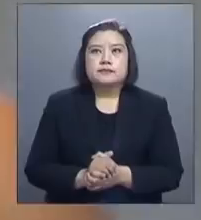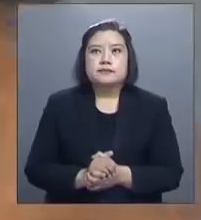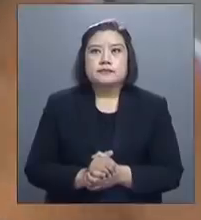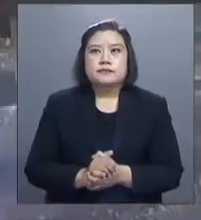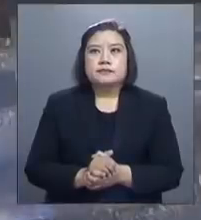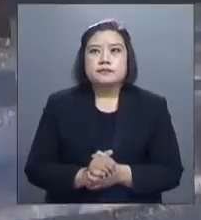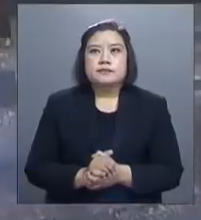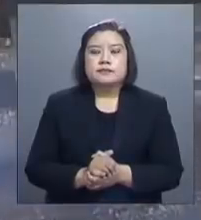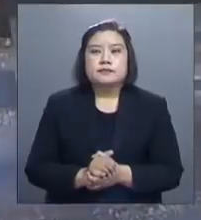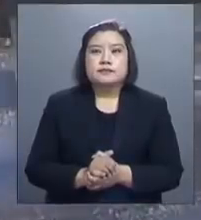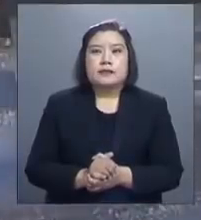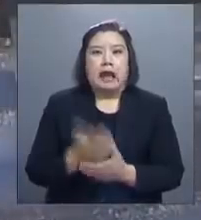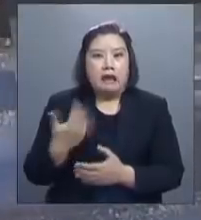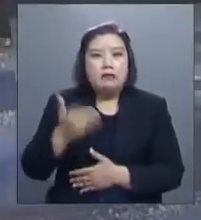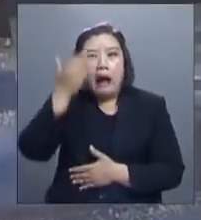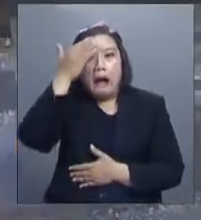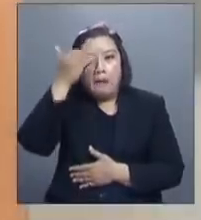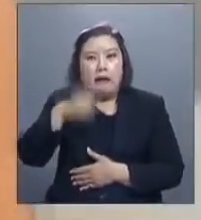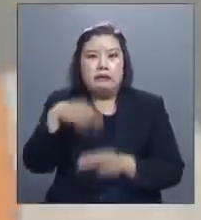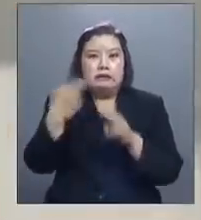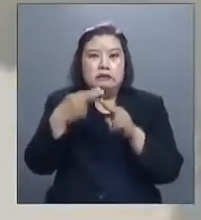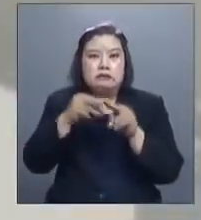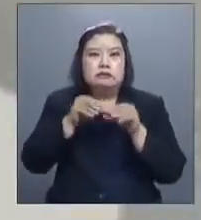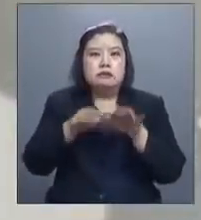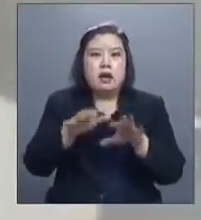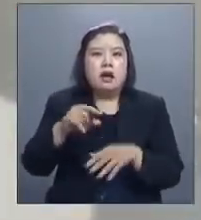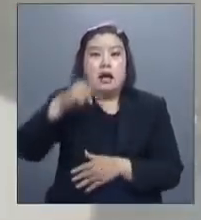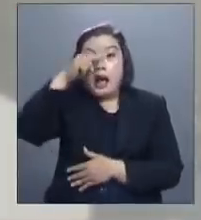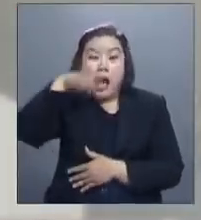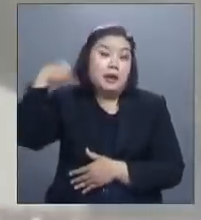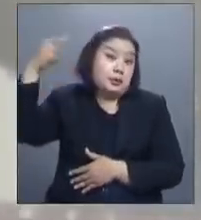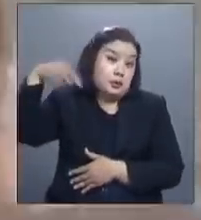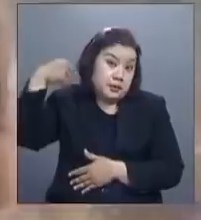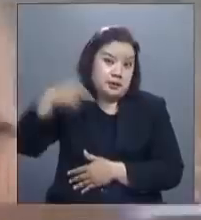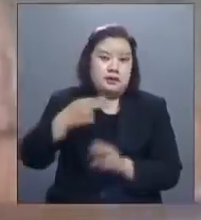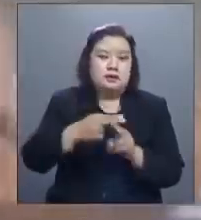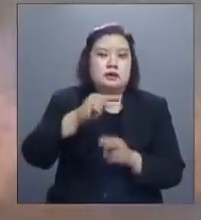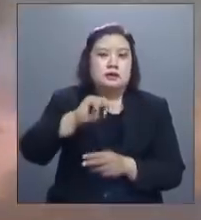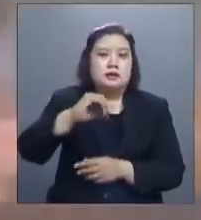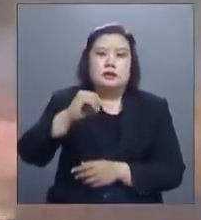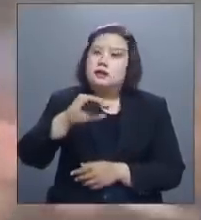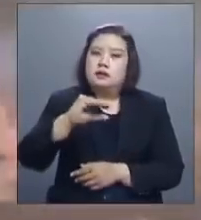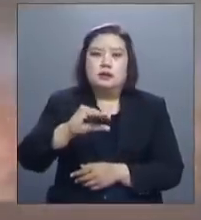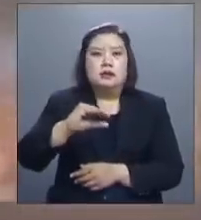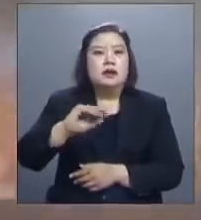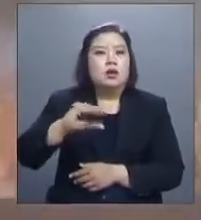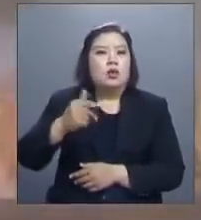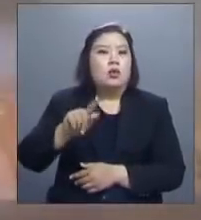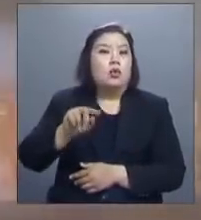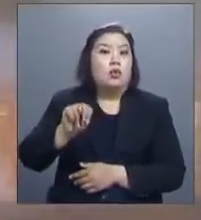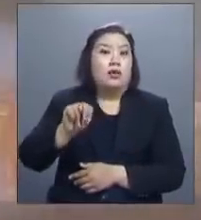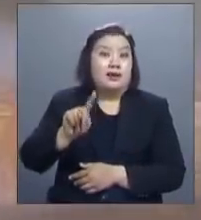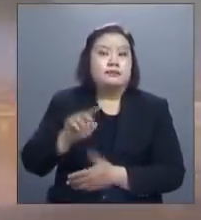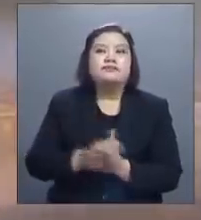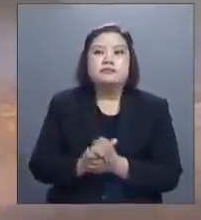Thailand วินาทีประวัติศาสตร์ค่ะเมื่อสาวงามไทยนิโคลีนพิชภาลิมสนุการถูกประกาศชื่อรับตำแหน่ง